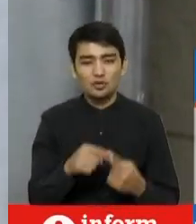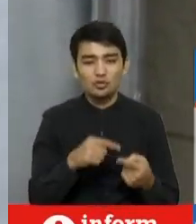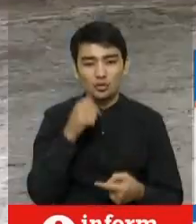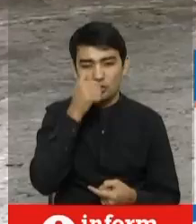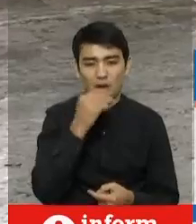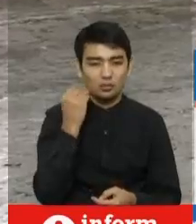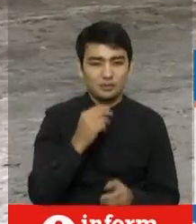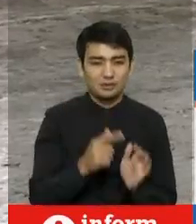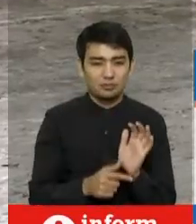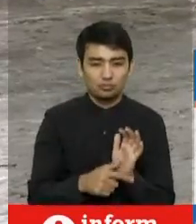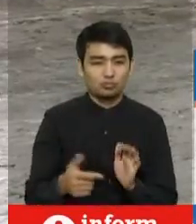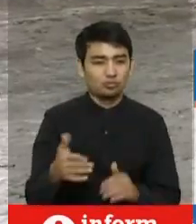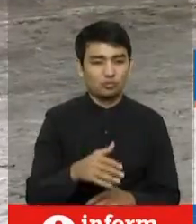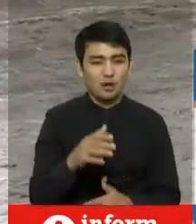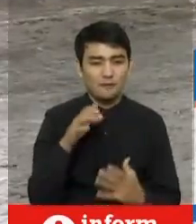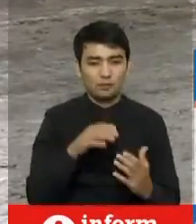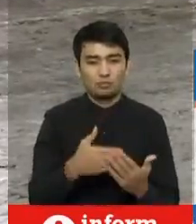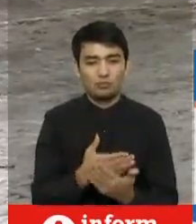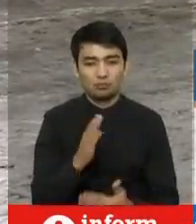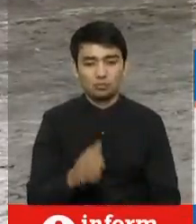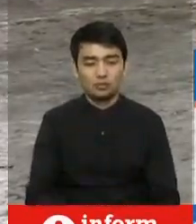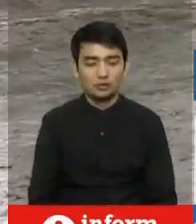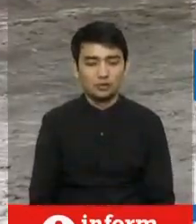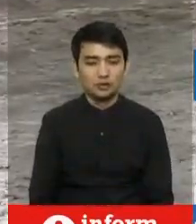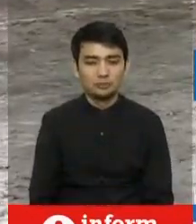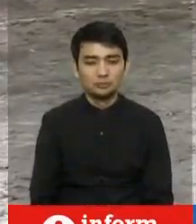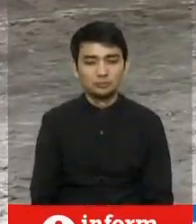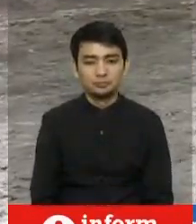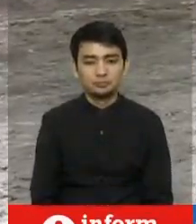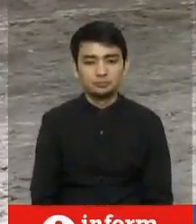завести 70 автобусов. Эльмира Иржанова, Азамат Кубегенов, Информбюро, Актобе.